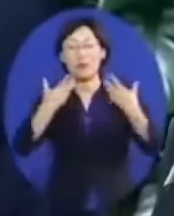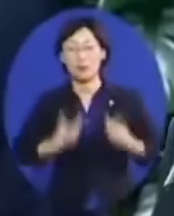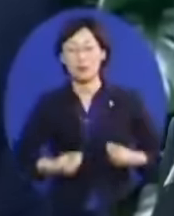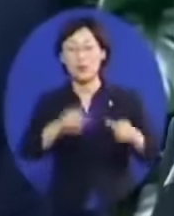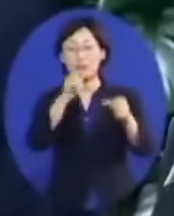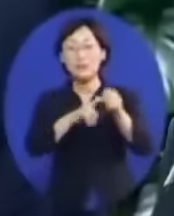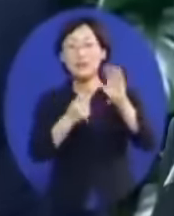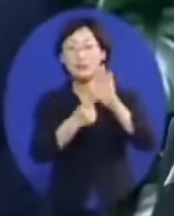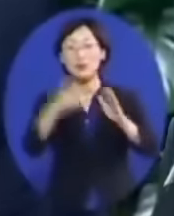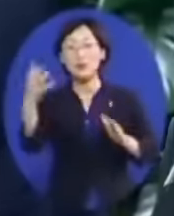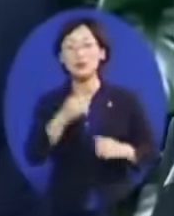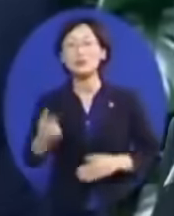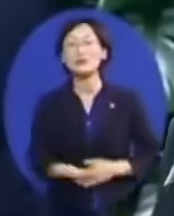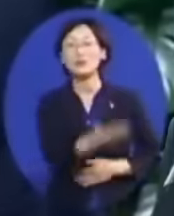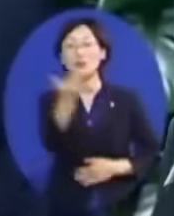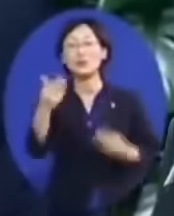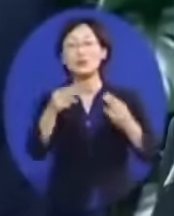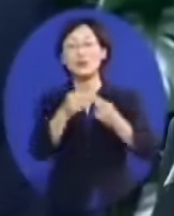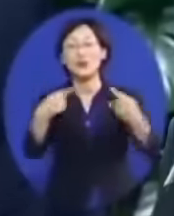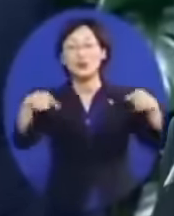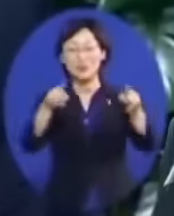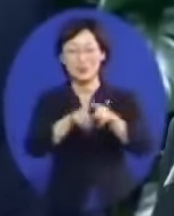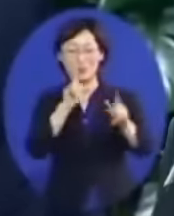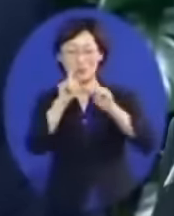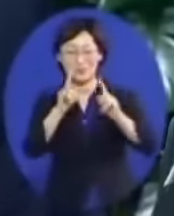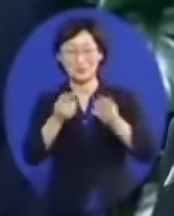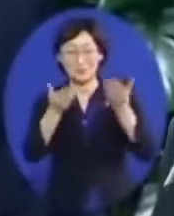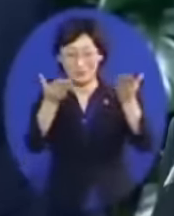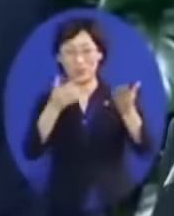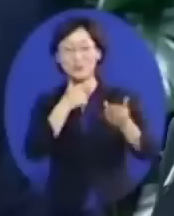제목으로 여러분과 함께 말씀을 나누고자 합니다.